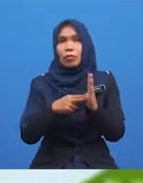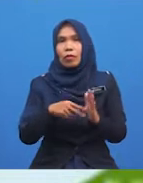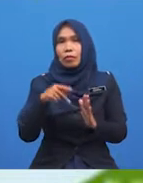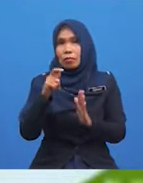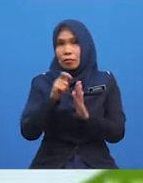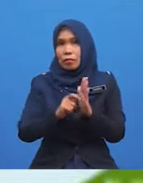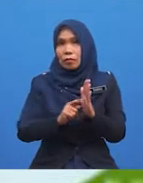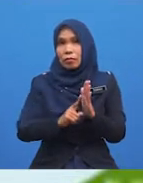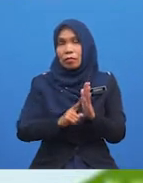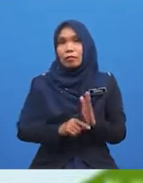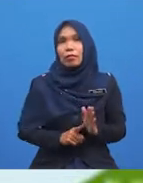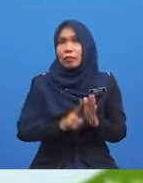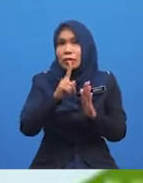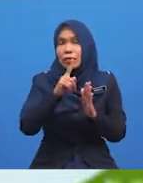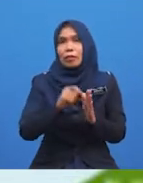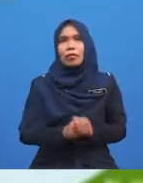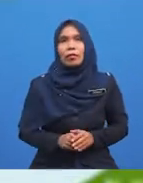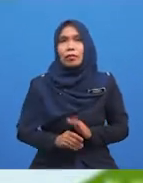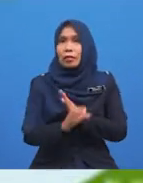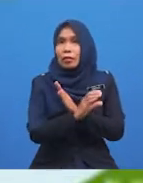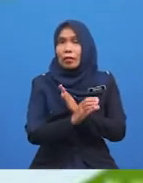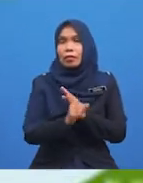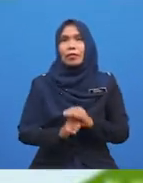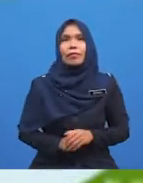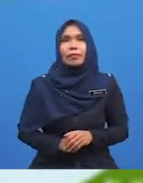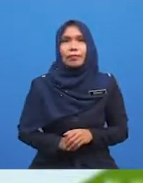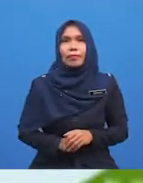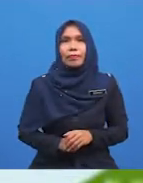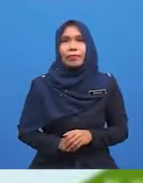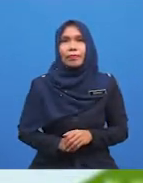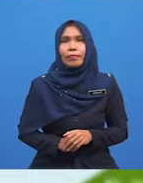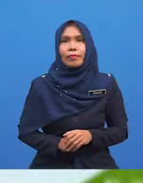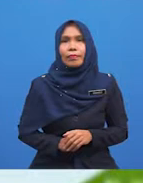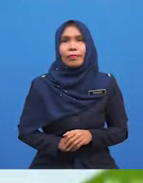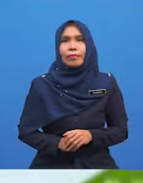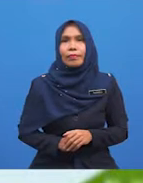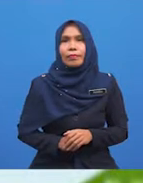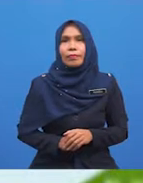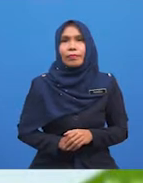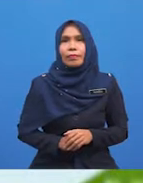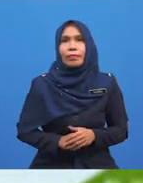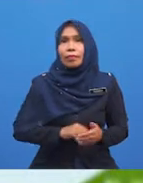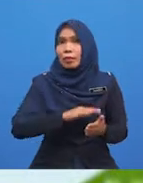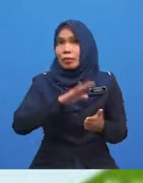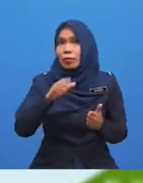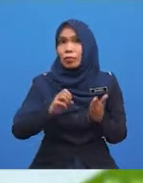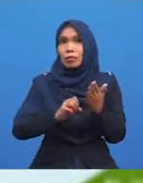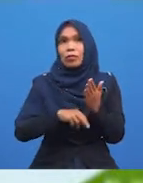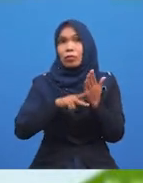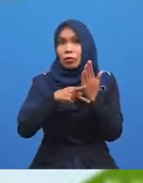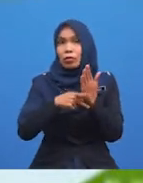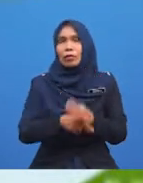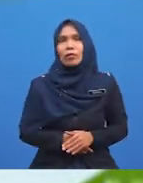Perlembagaan ini merupakan punca kepada semua undang-undang dan semua